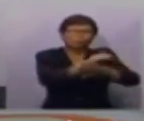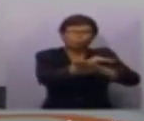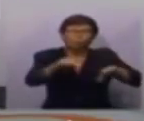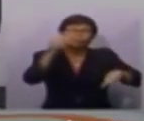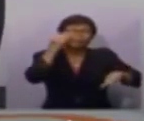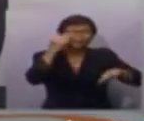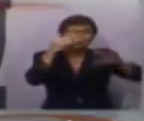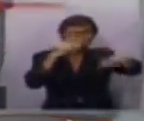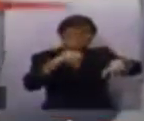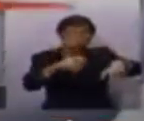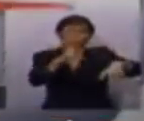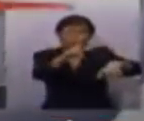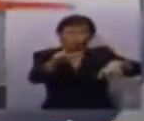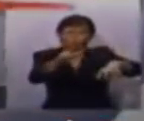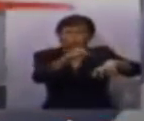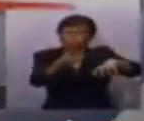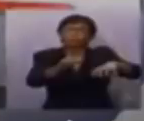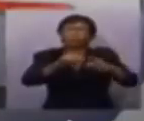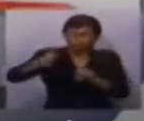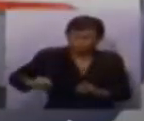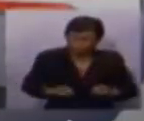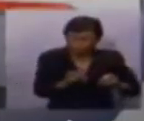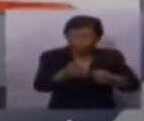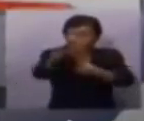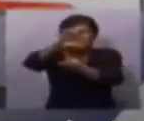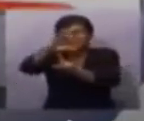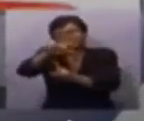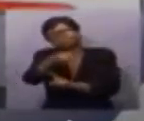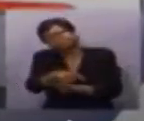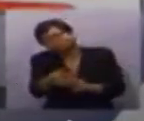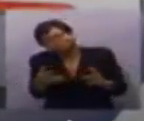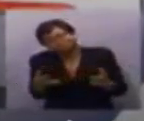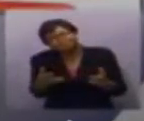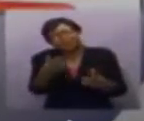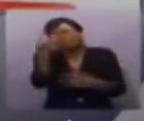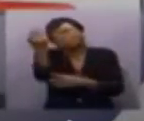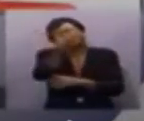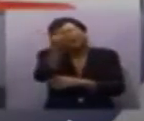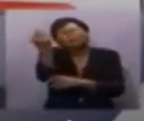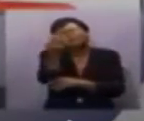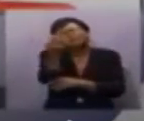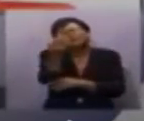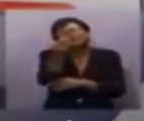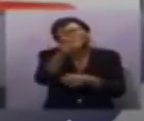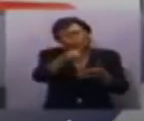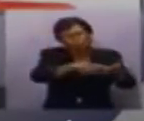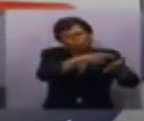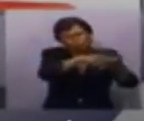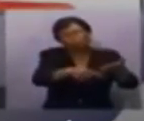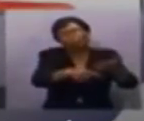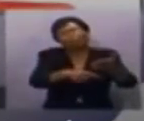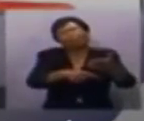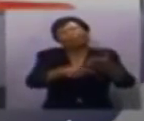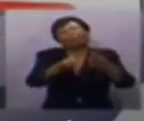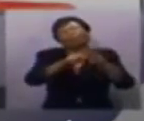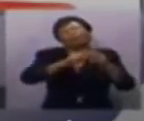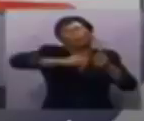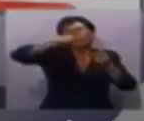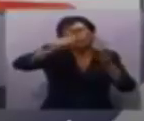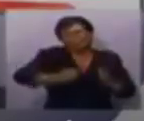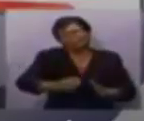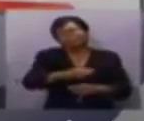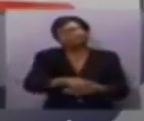Melayu misalnya, seperti di Kuala Lumpur, di Bukit Bintang, di Ceras ini, biasanya pola mengundi itu memihak kepada parti